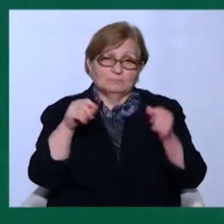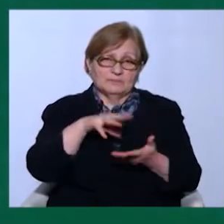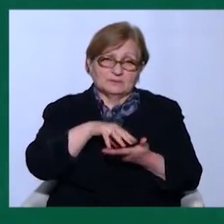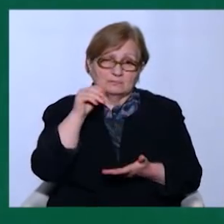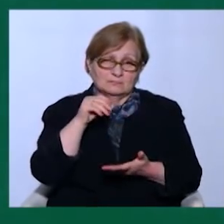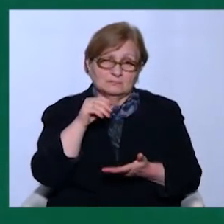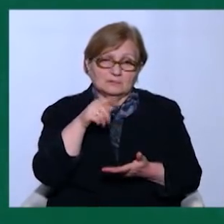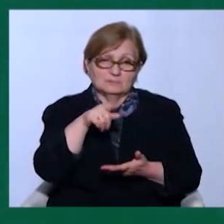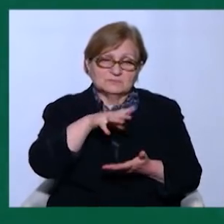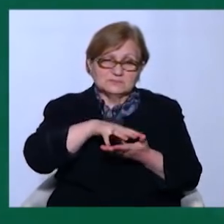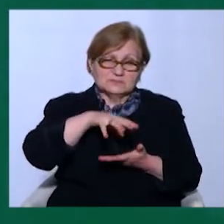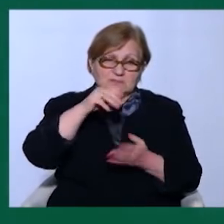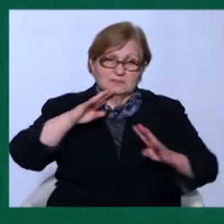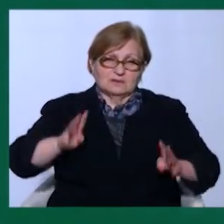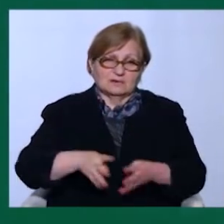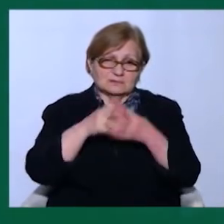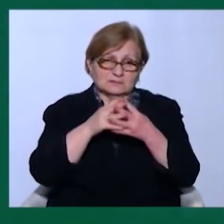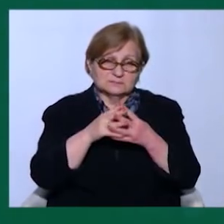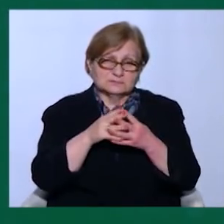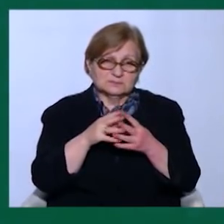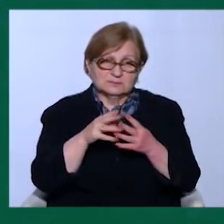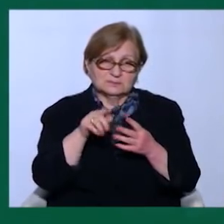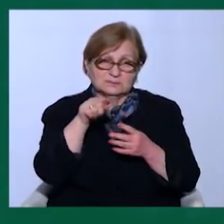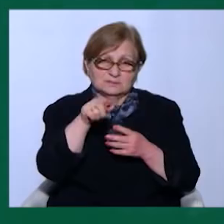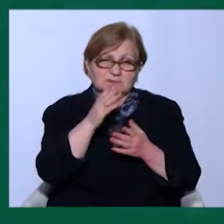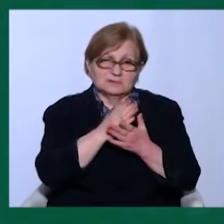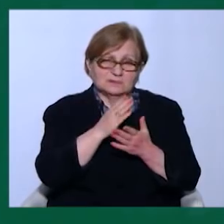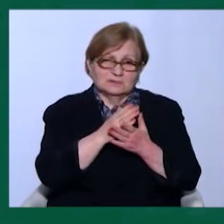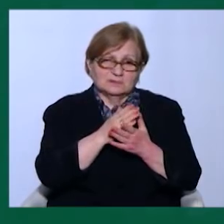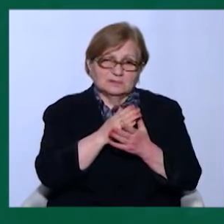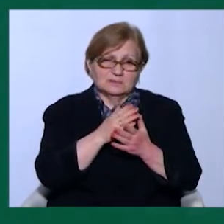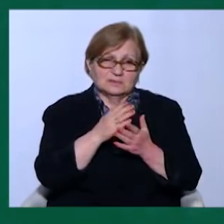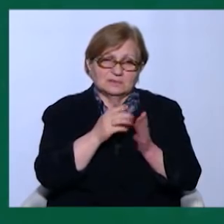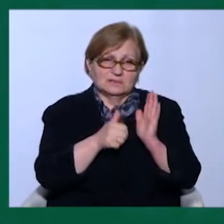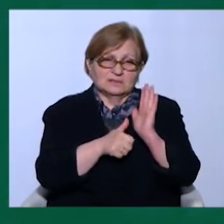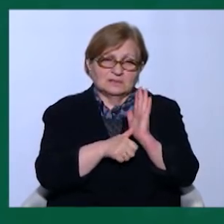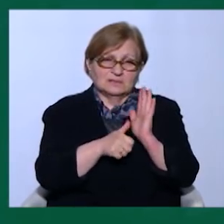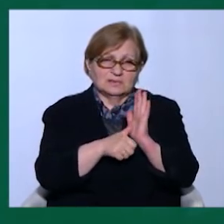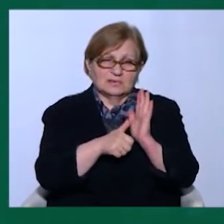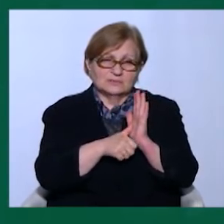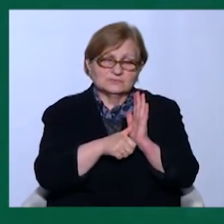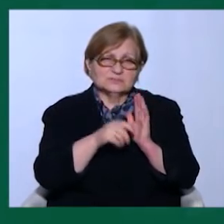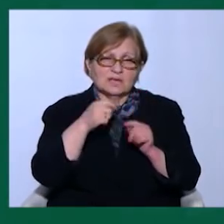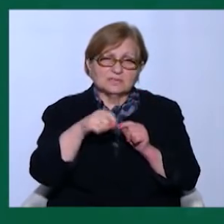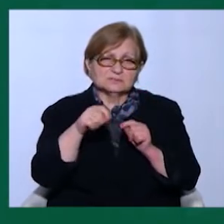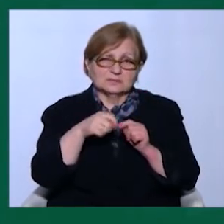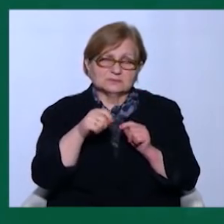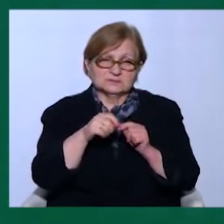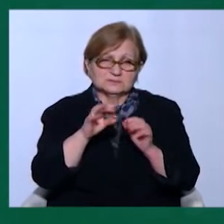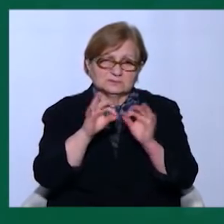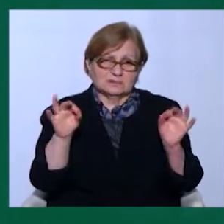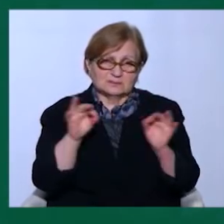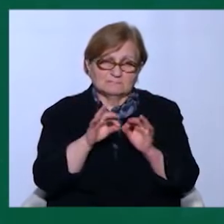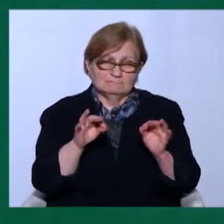პირამიდას, მის კარკას, როგორც ხედავთ, აქვს 6 ასანთის ღერი. 6 ასანთის ღერისგან არის ის